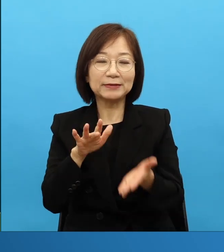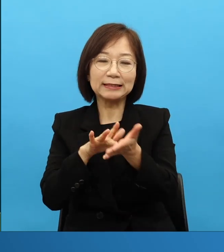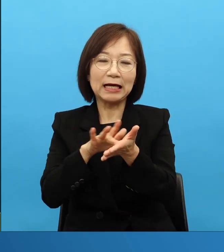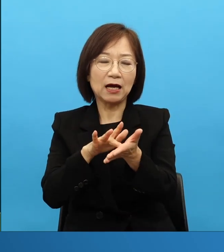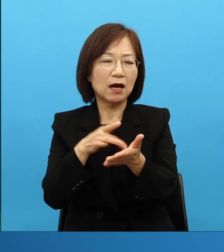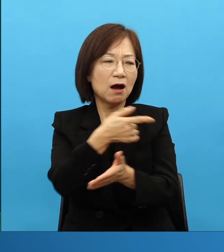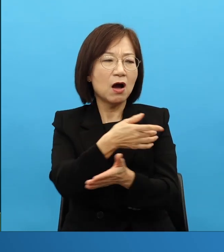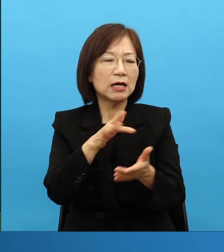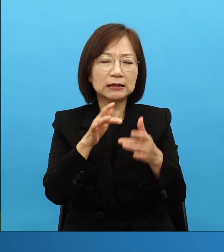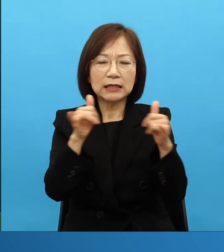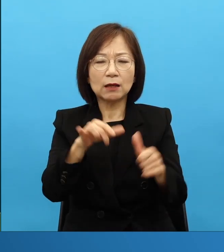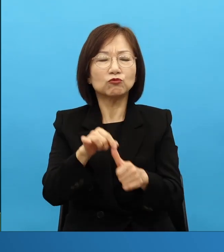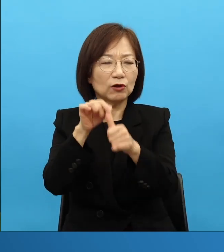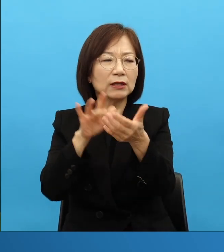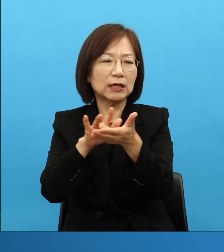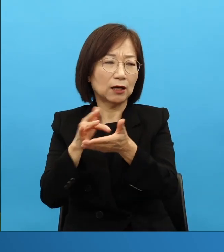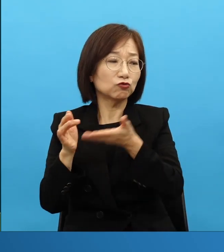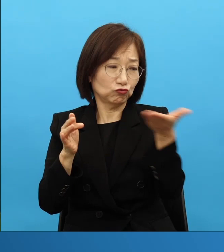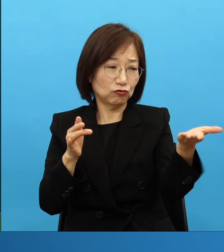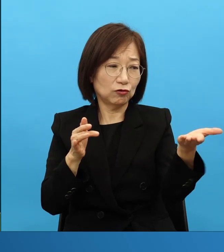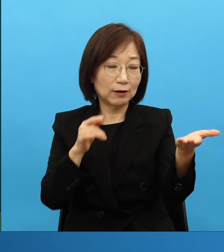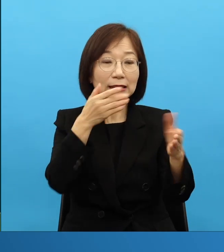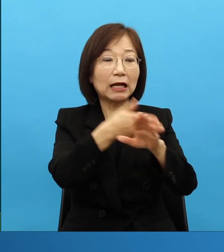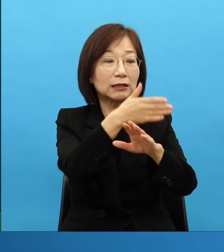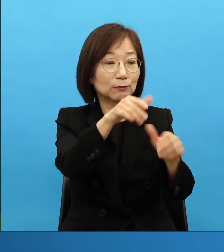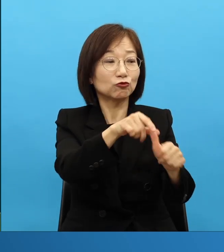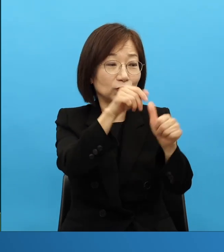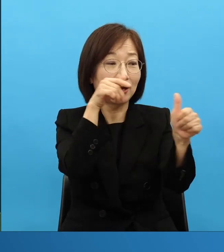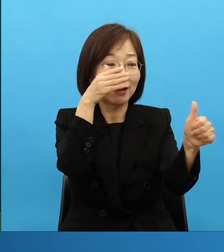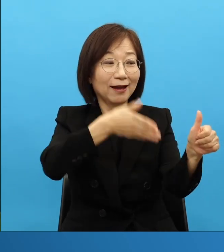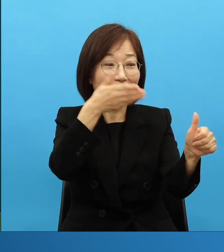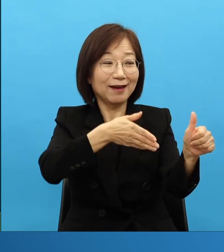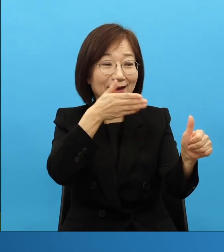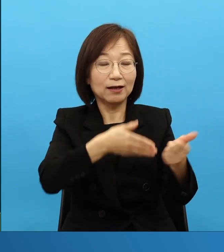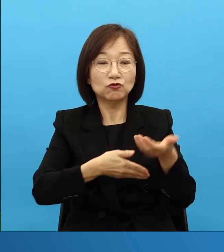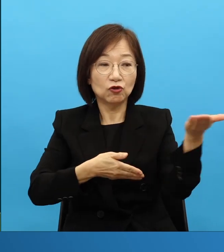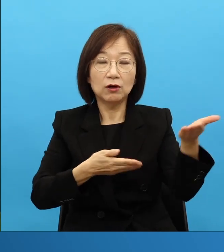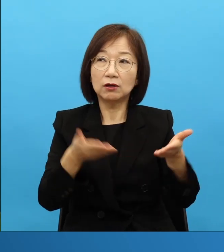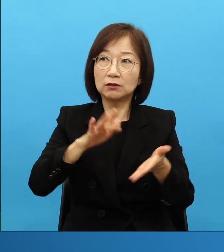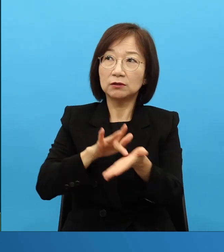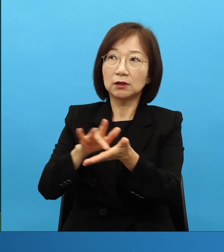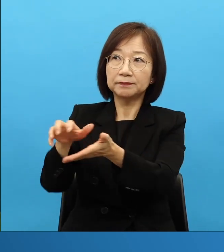drug, should he just keep it for himself? 유대인들 어떻게 행동하니까요.